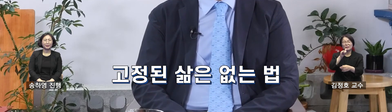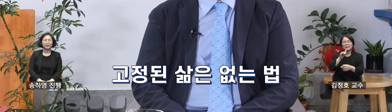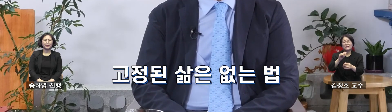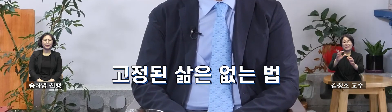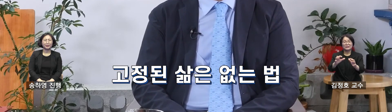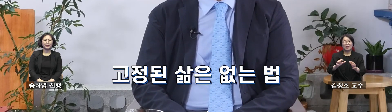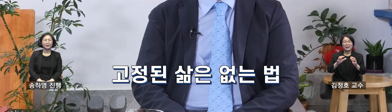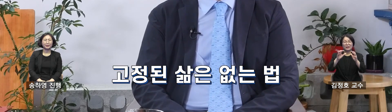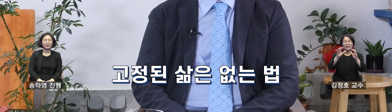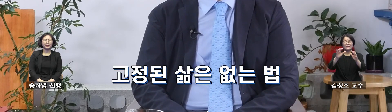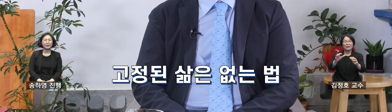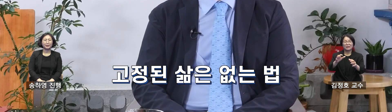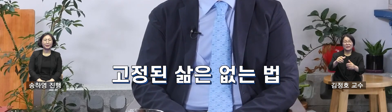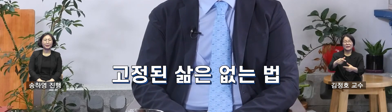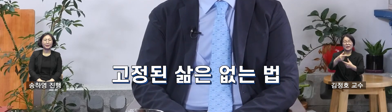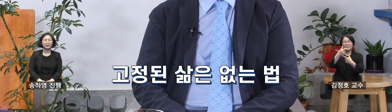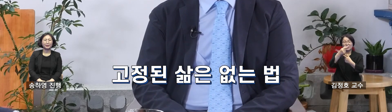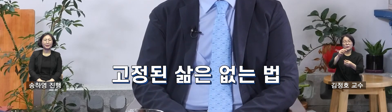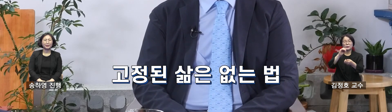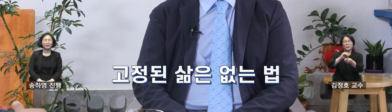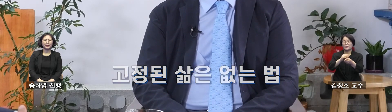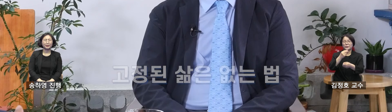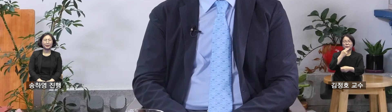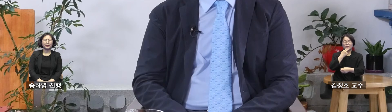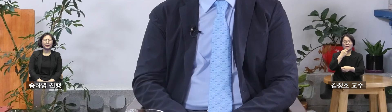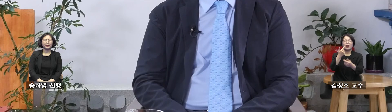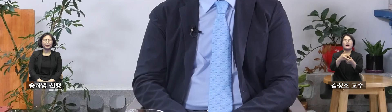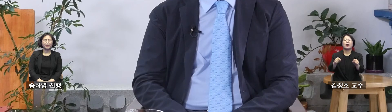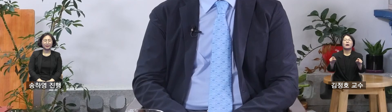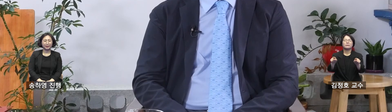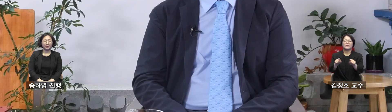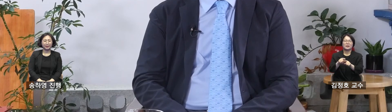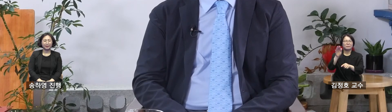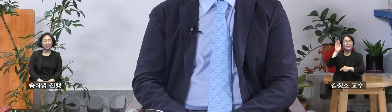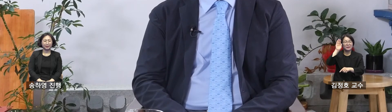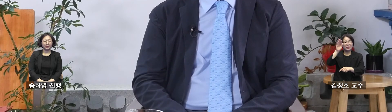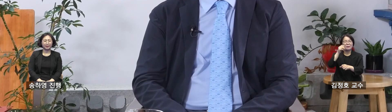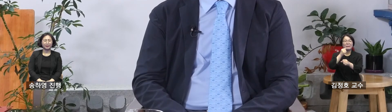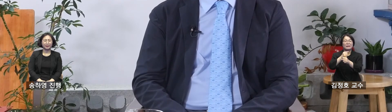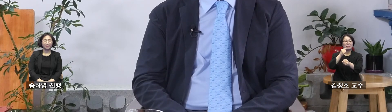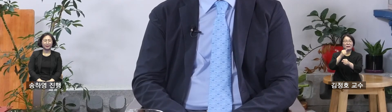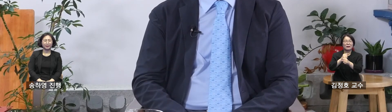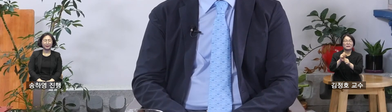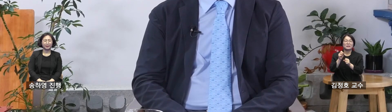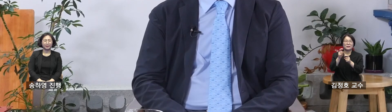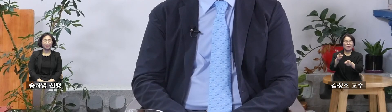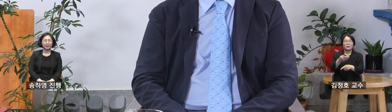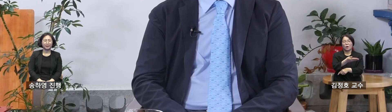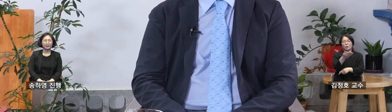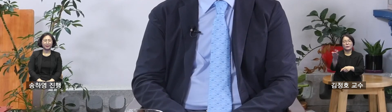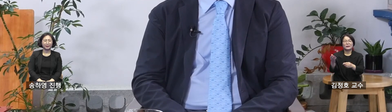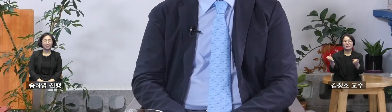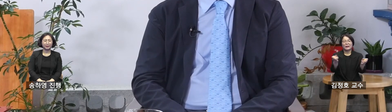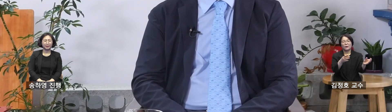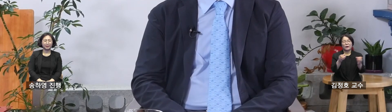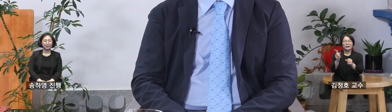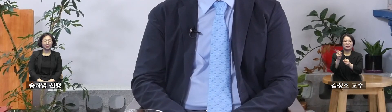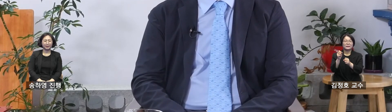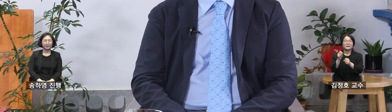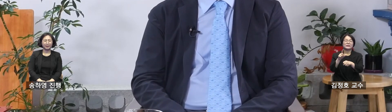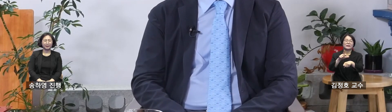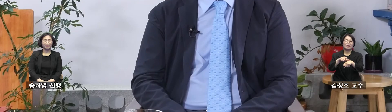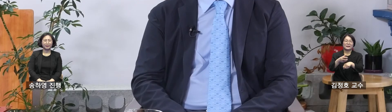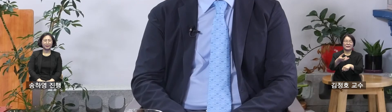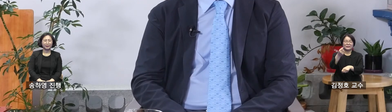것은 없습니다. 우리가 미래를 함께 개척하는 그런 계기로 여러분들하고 대화의 시간이 됐으면 하는